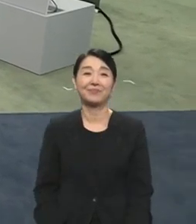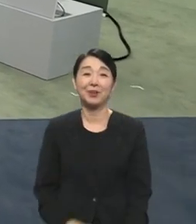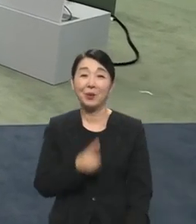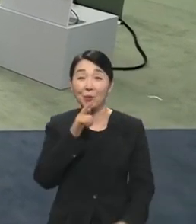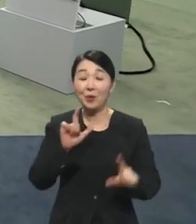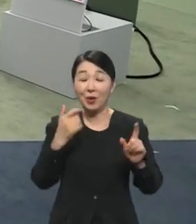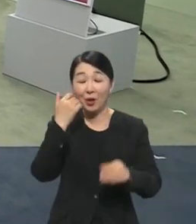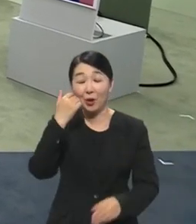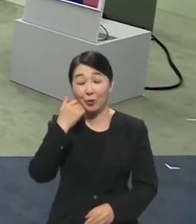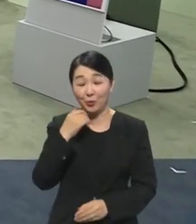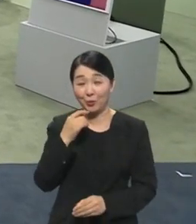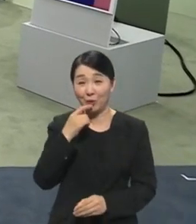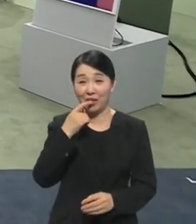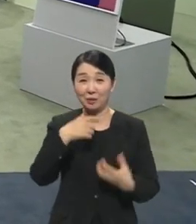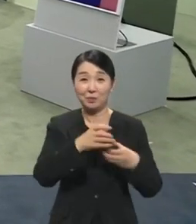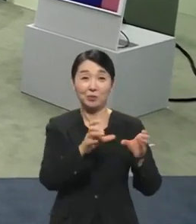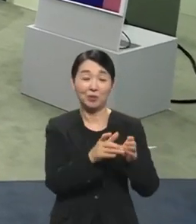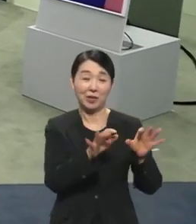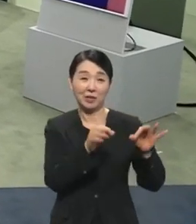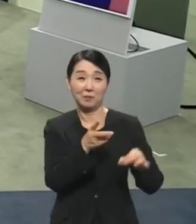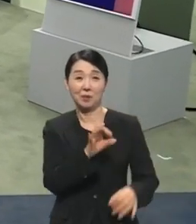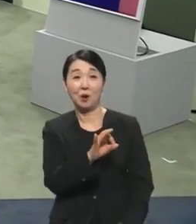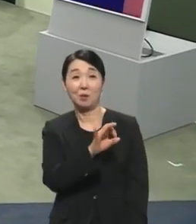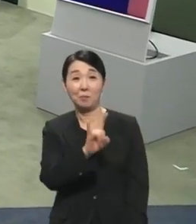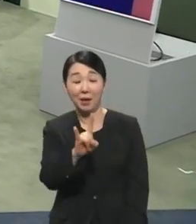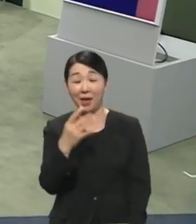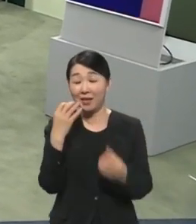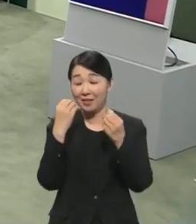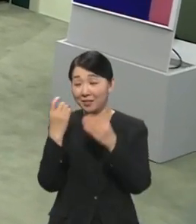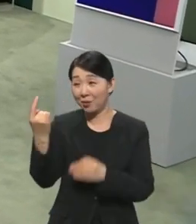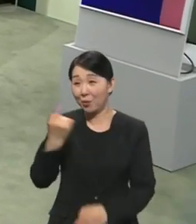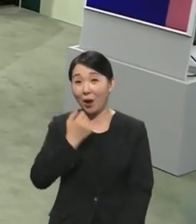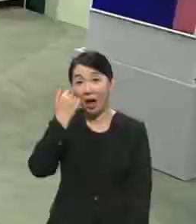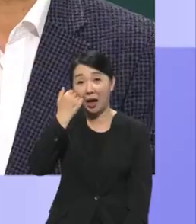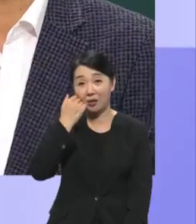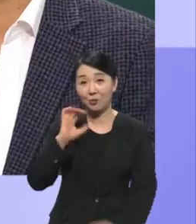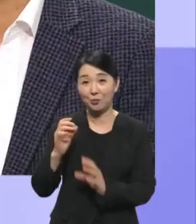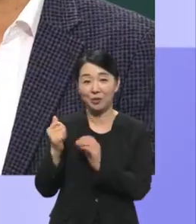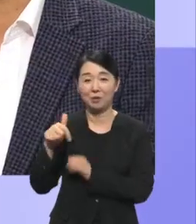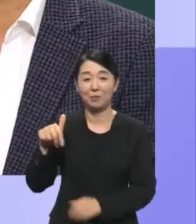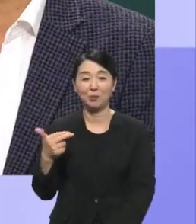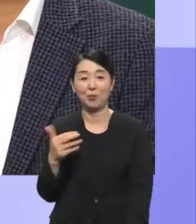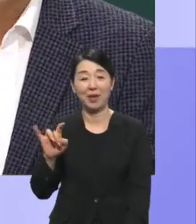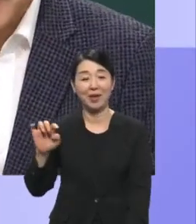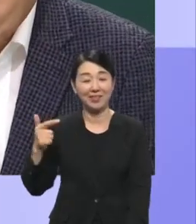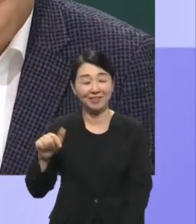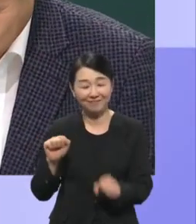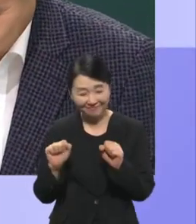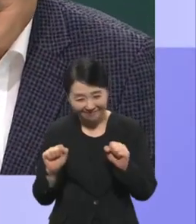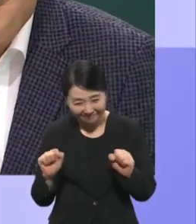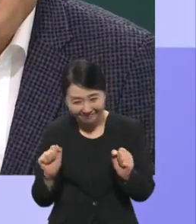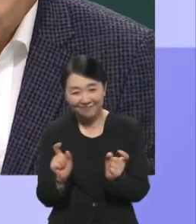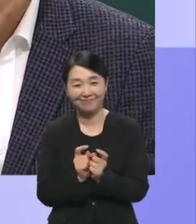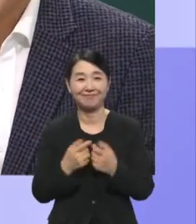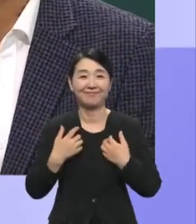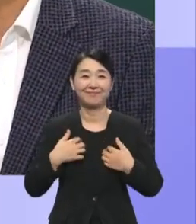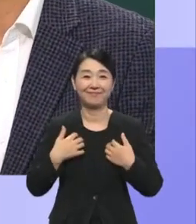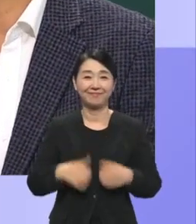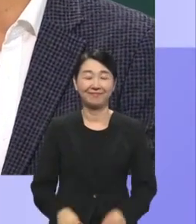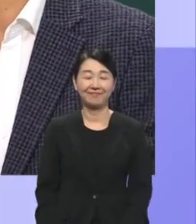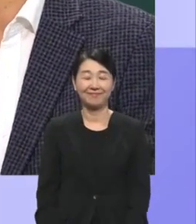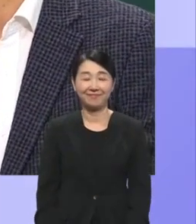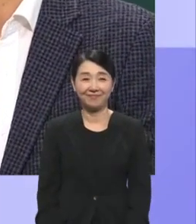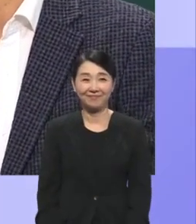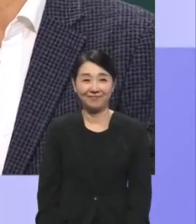19 민주당 김영배 의원 나오셨고요 세월굴입니다 국민의 조혜진 의원님 나오셨습니다 의원님 안녕하세요 반갑습니다 매번